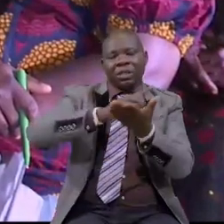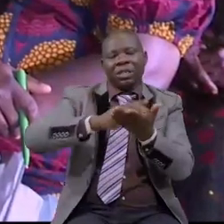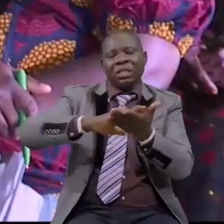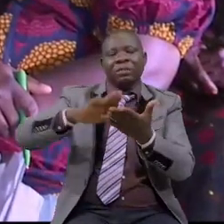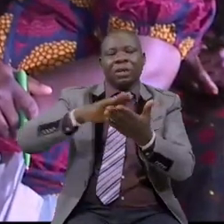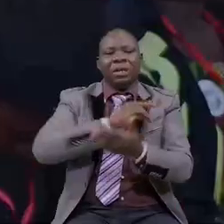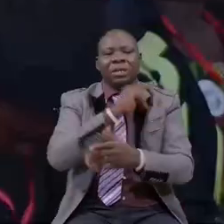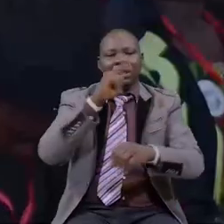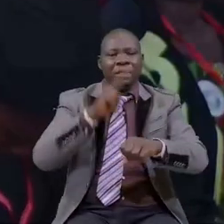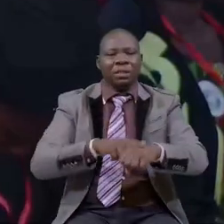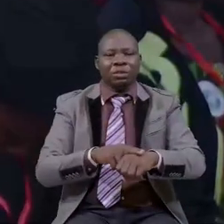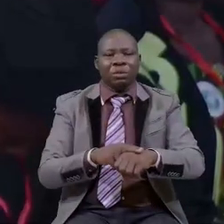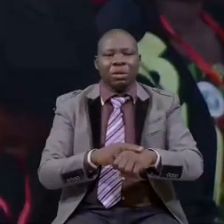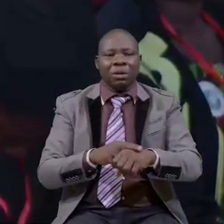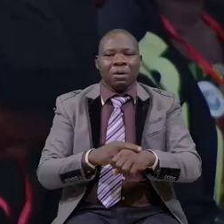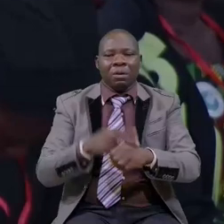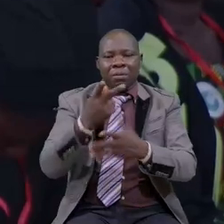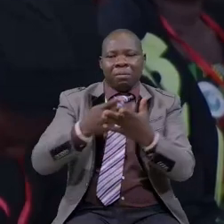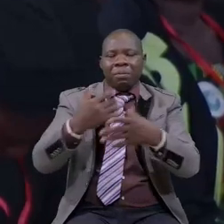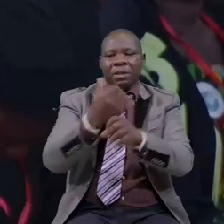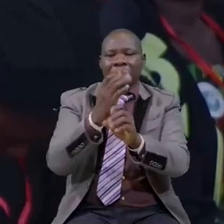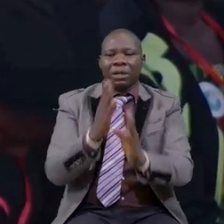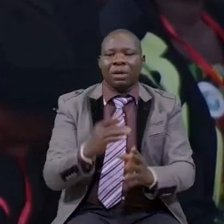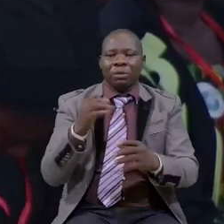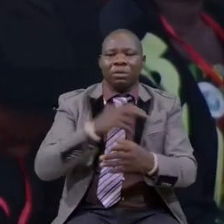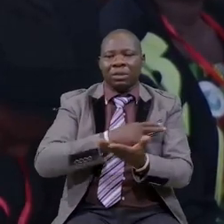Participants de la nature divine.